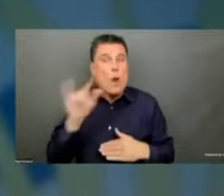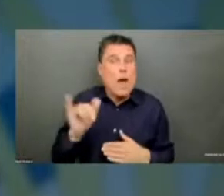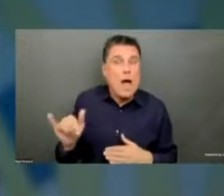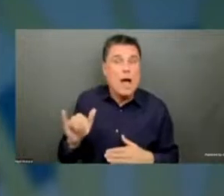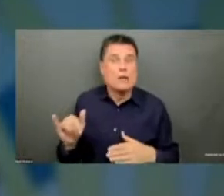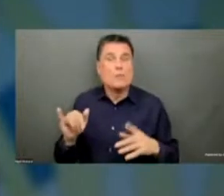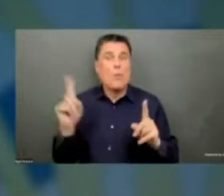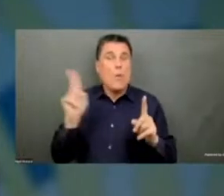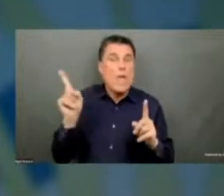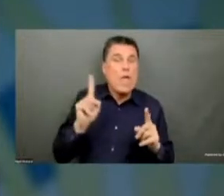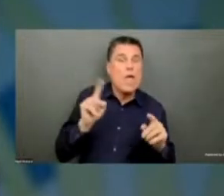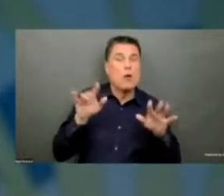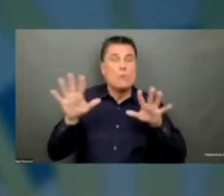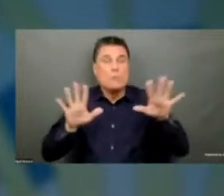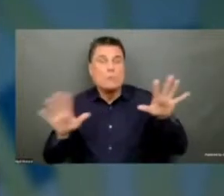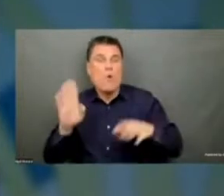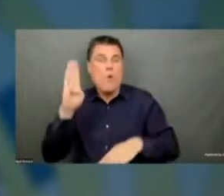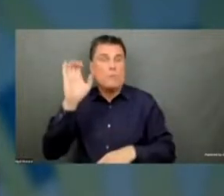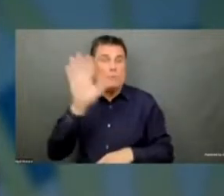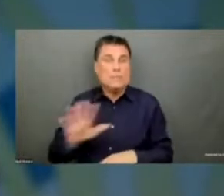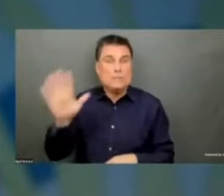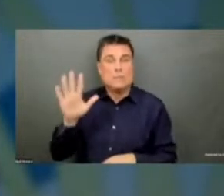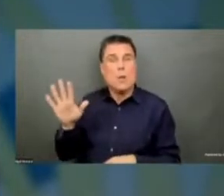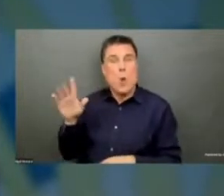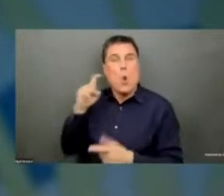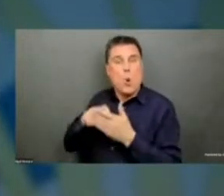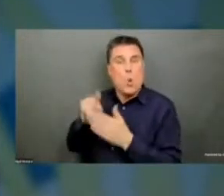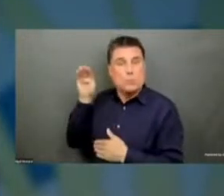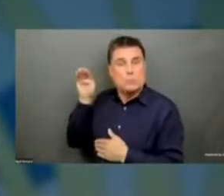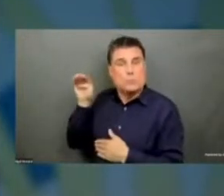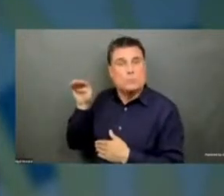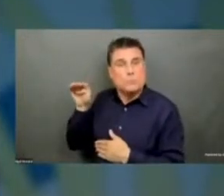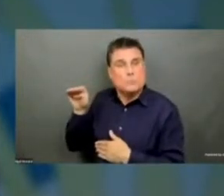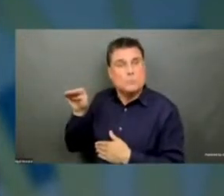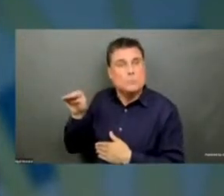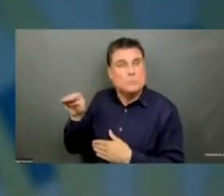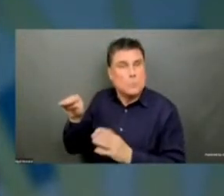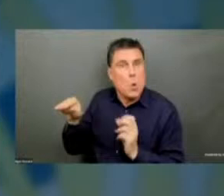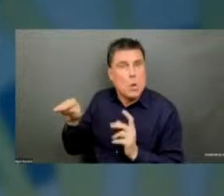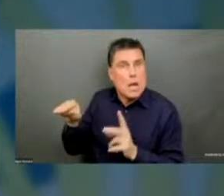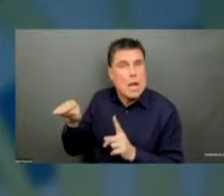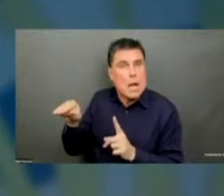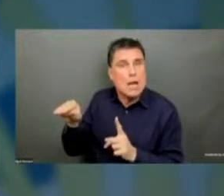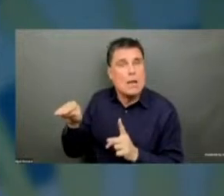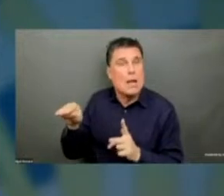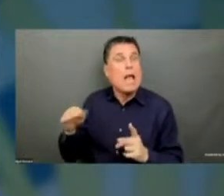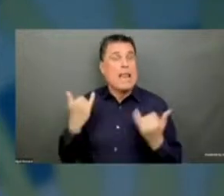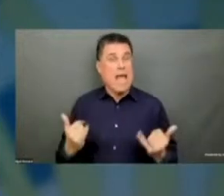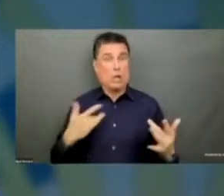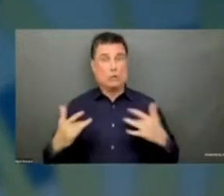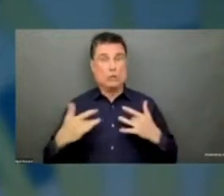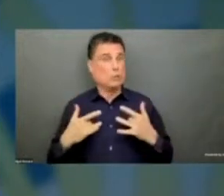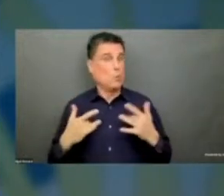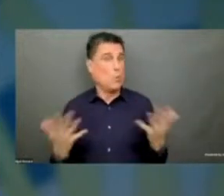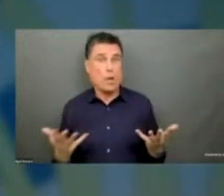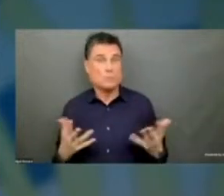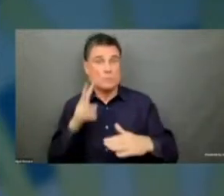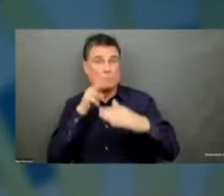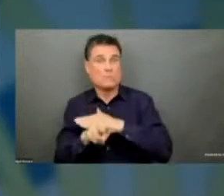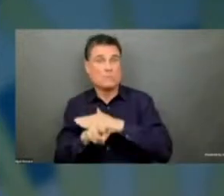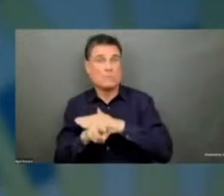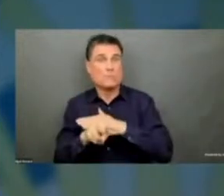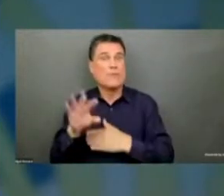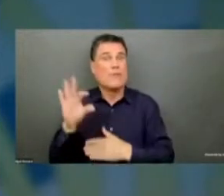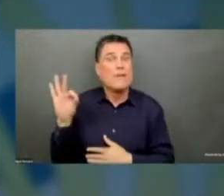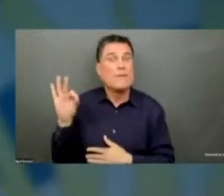啊、 have 岛上 concerns, 啊、 of 北 course, 部啊，还 is 是 the potential 慢慢 for 慢 what could 不要走 happen in 就走 Fraser 了 Health 啊 and in 那么 Vancouver 飞沙 Coastal. 和 And we 沿 know 岸